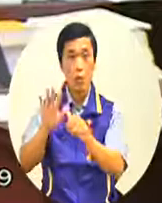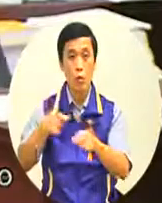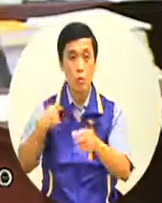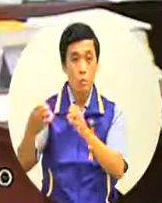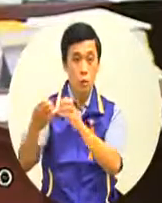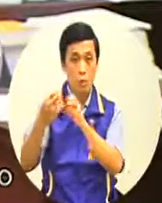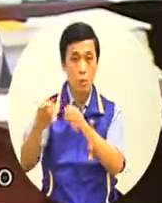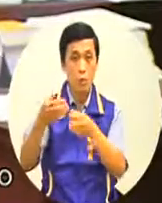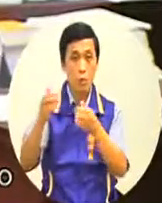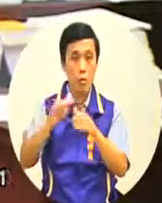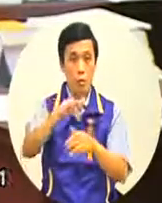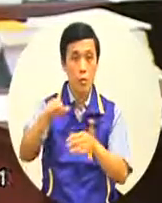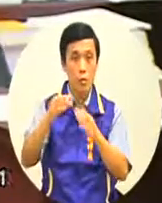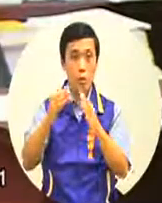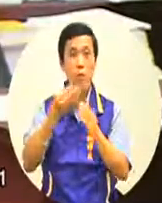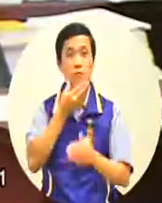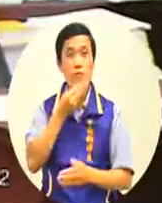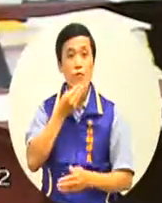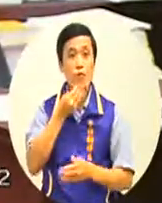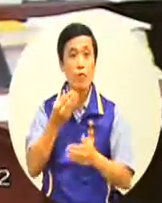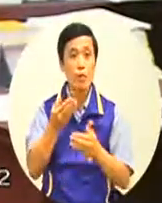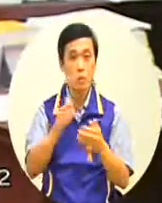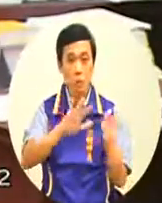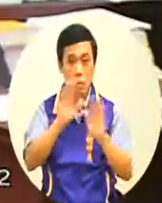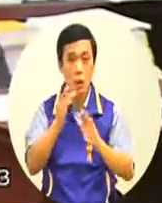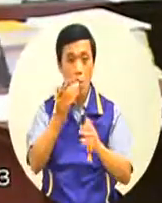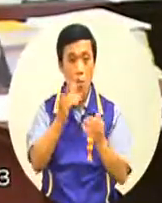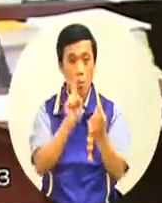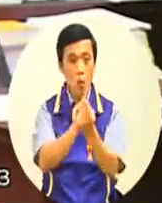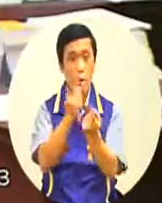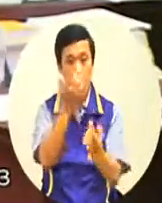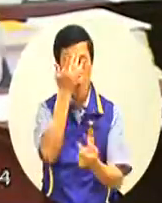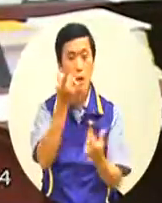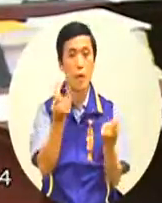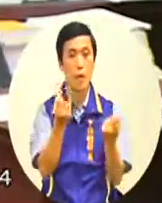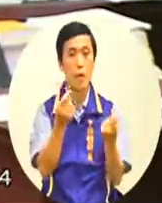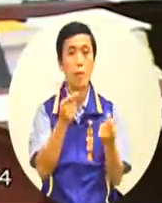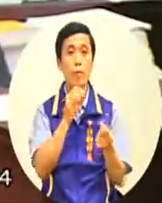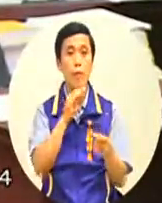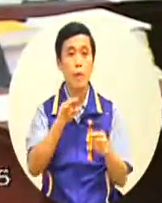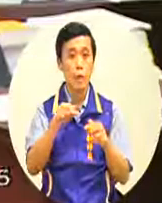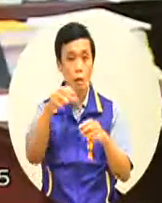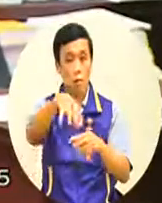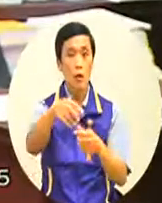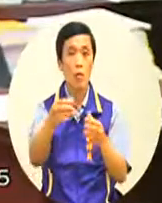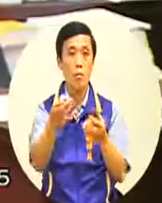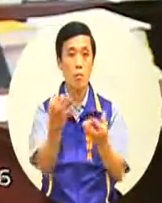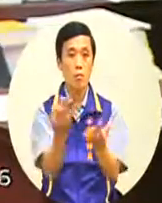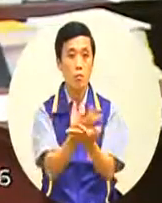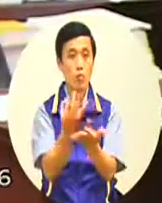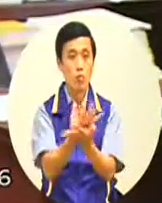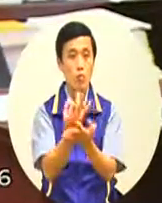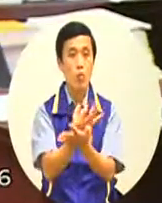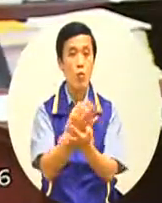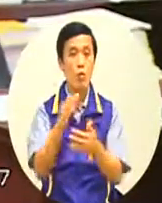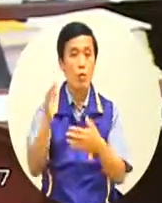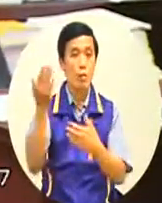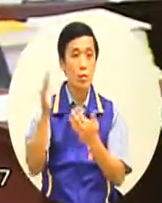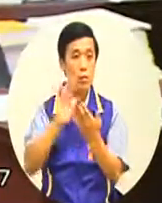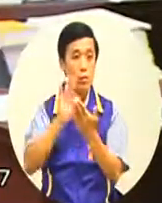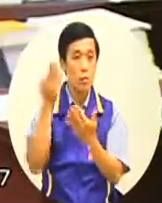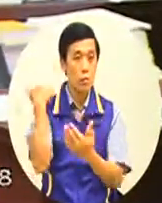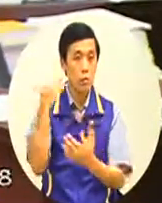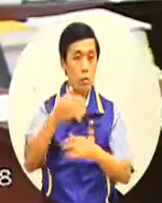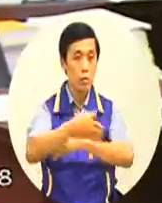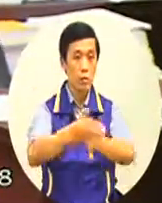都遇到一个共同的困境，没有地方，没有建筑物，没有合法可以使用的， 因为过去县市合并六年来，其实我